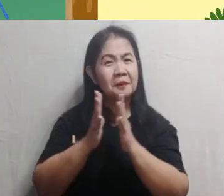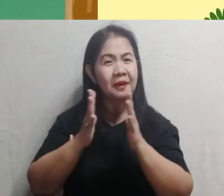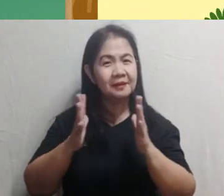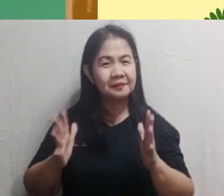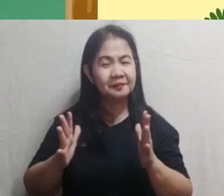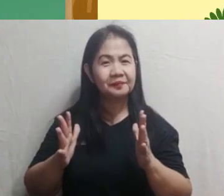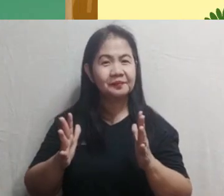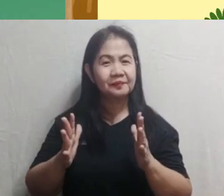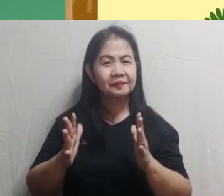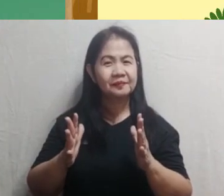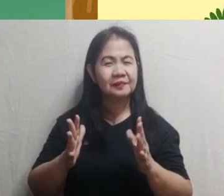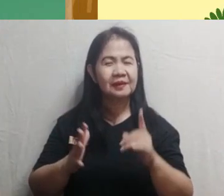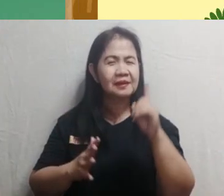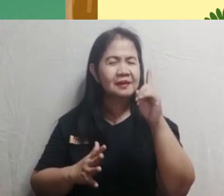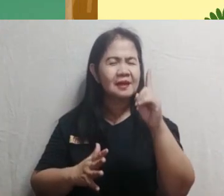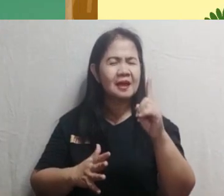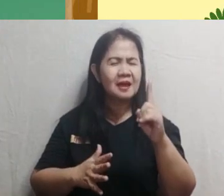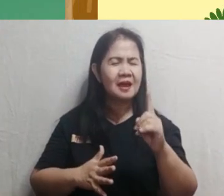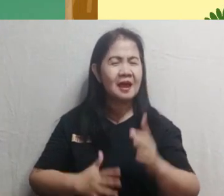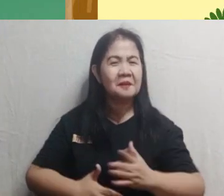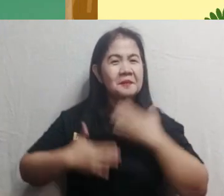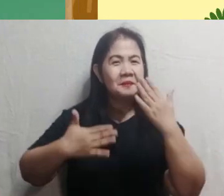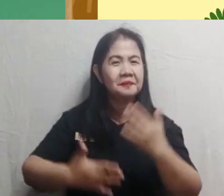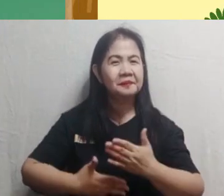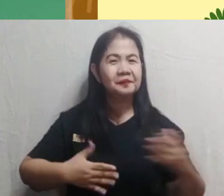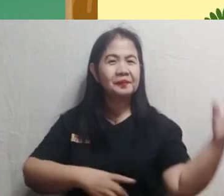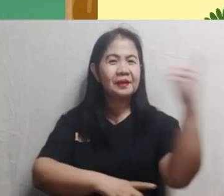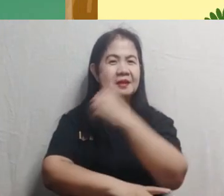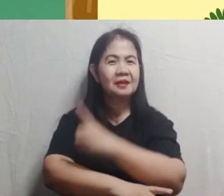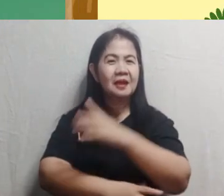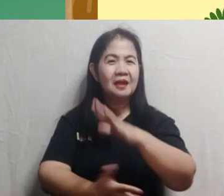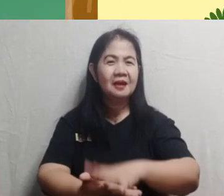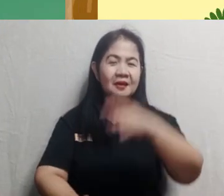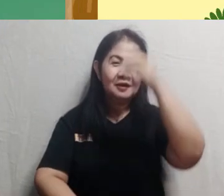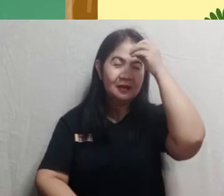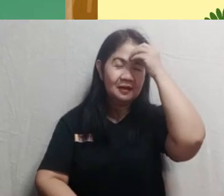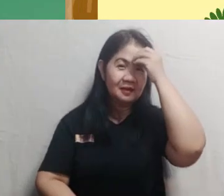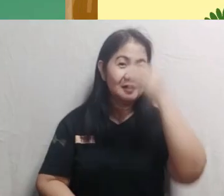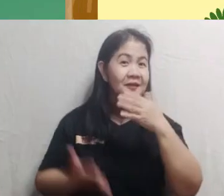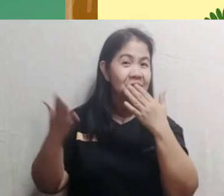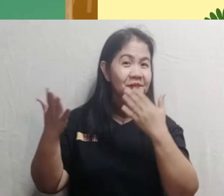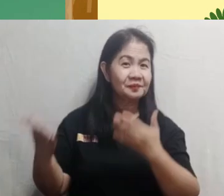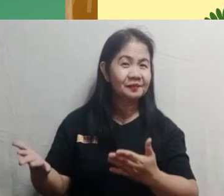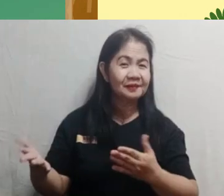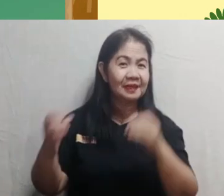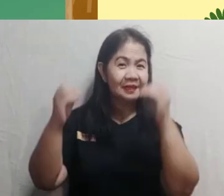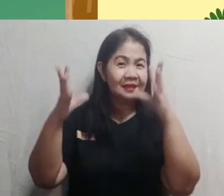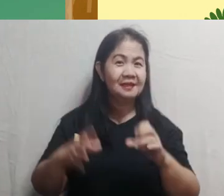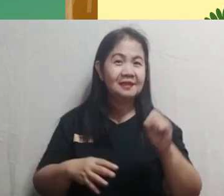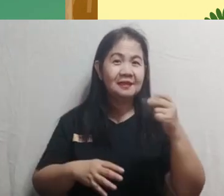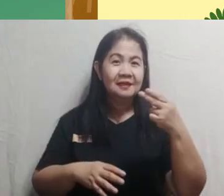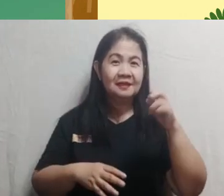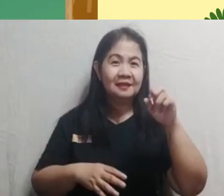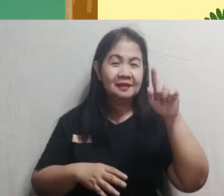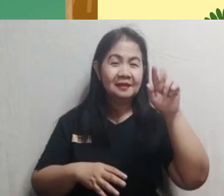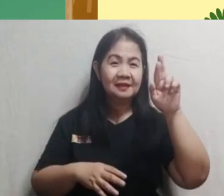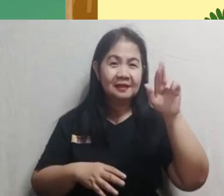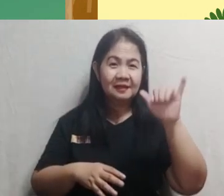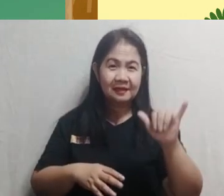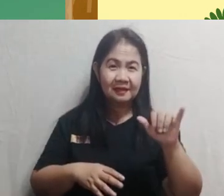Maraming salamat sa isang masayang araw ng pagkatuto. Ako si Teacher Cheryl,